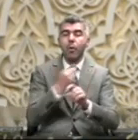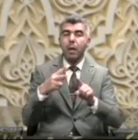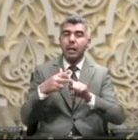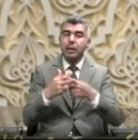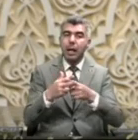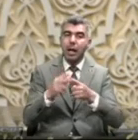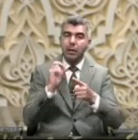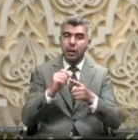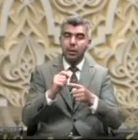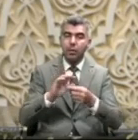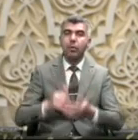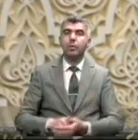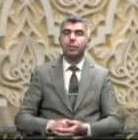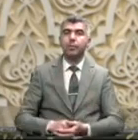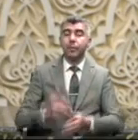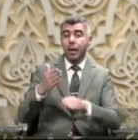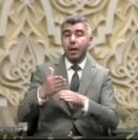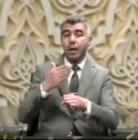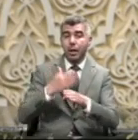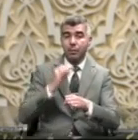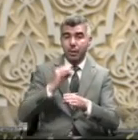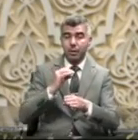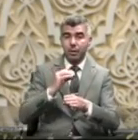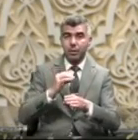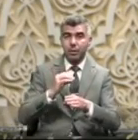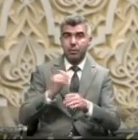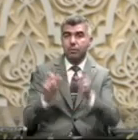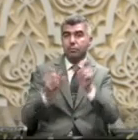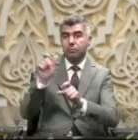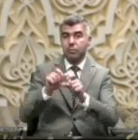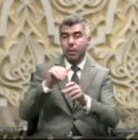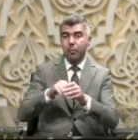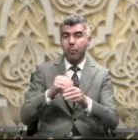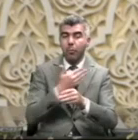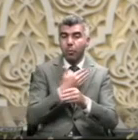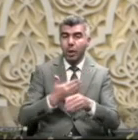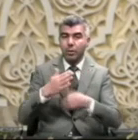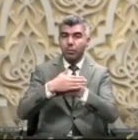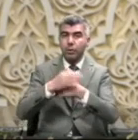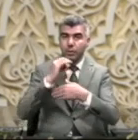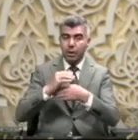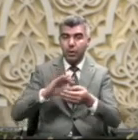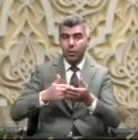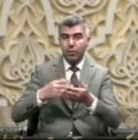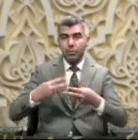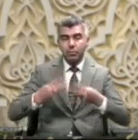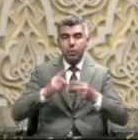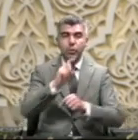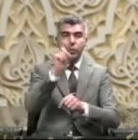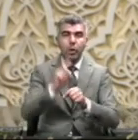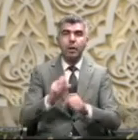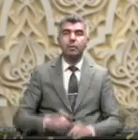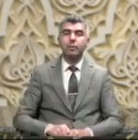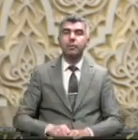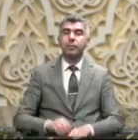المعدنيه وقبل اعطاء الكلمه لاحد افراد فريق التجمع الوطني الاحرار من اجل بسط سؤاله